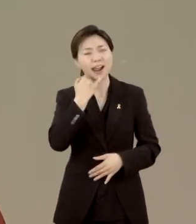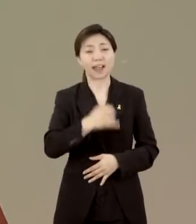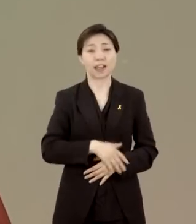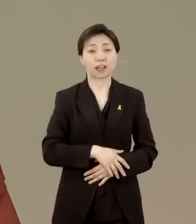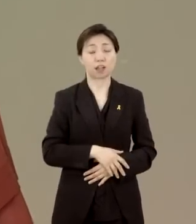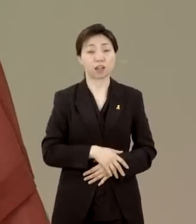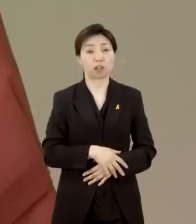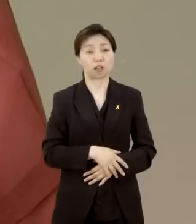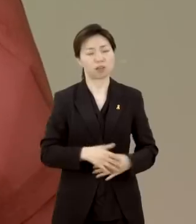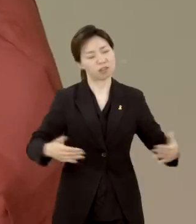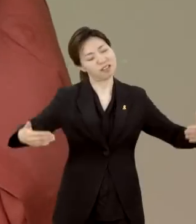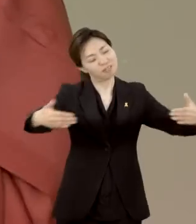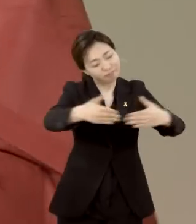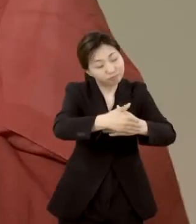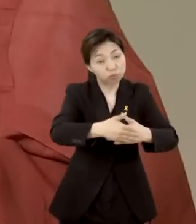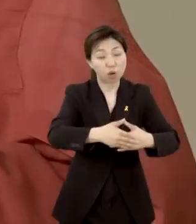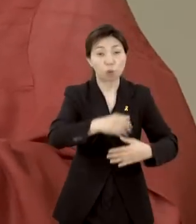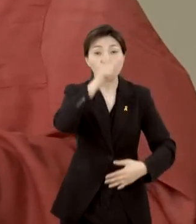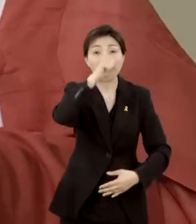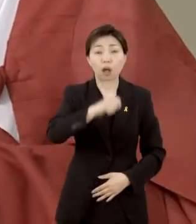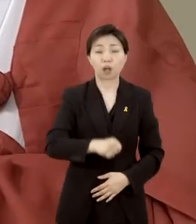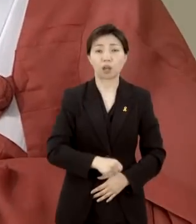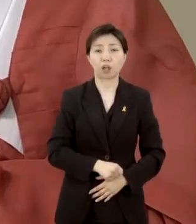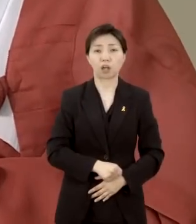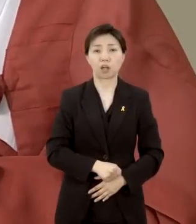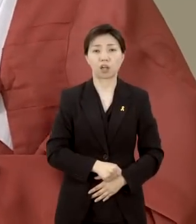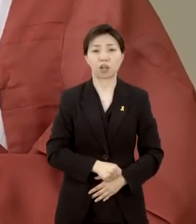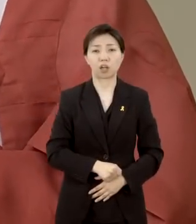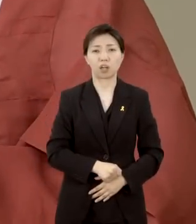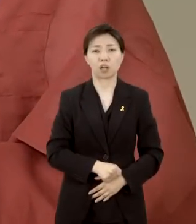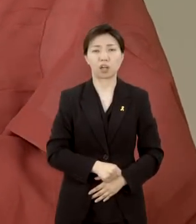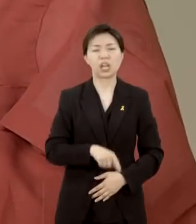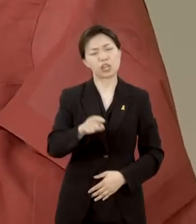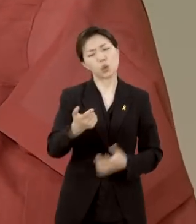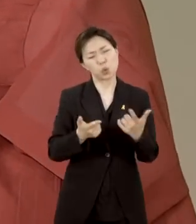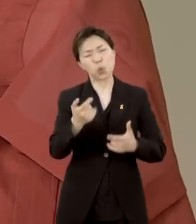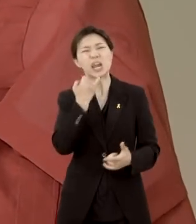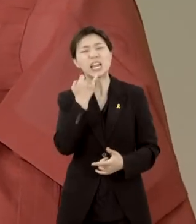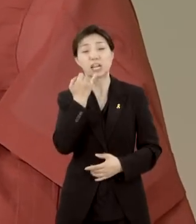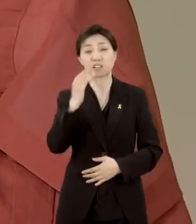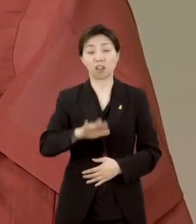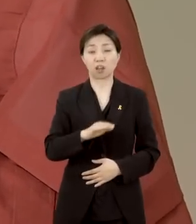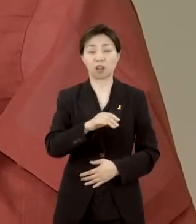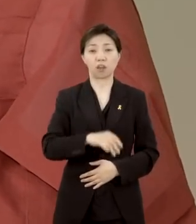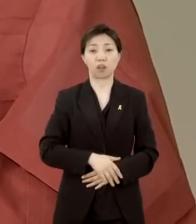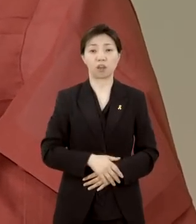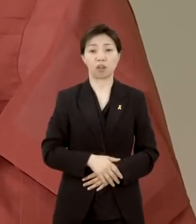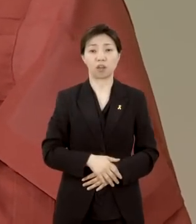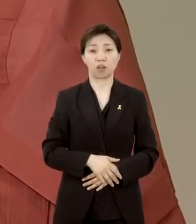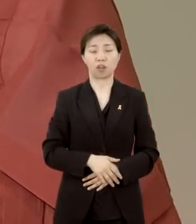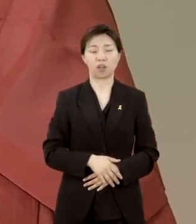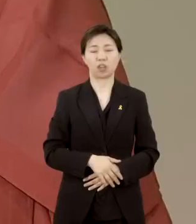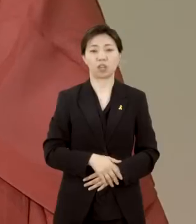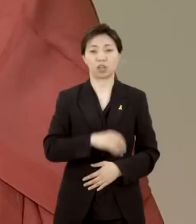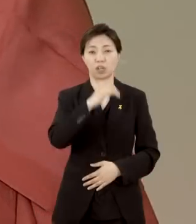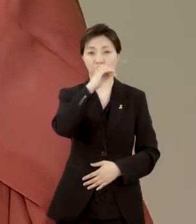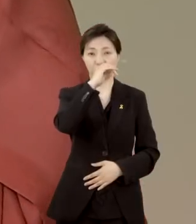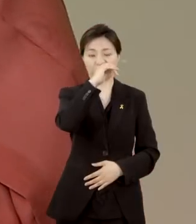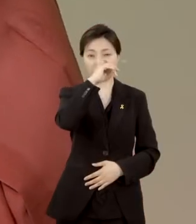아니고 스님 괜찮으니까 이렇게 대중 모임에 참여하시죠 또 이렇게 좀 융통성도 있어야